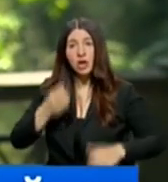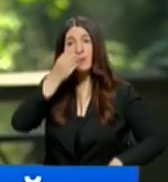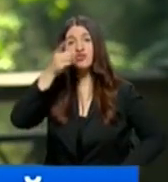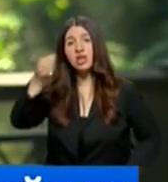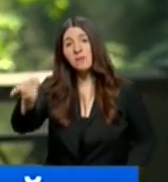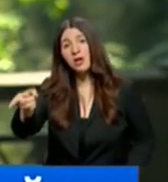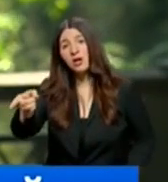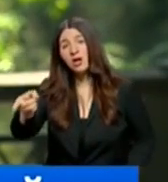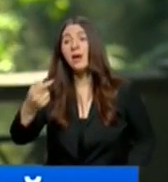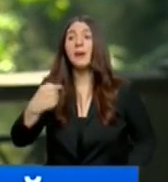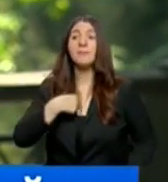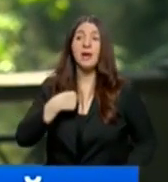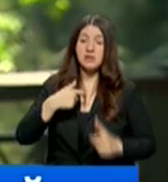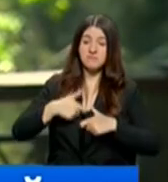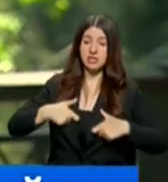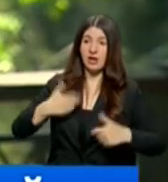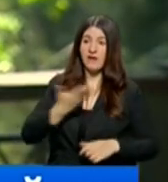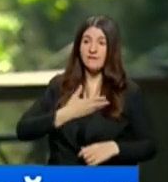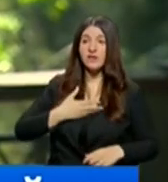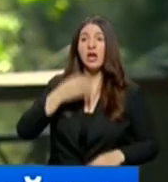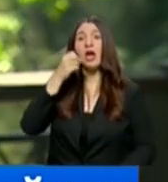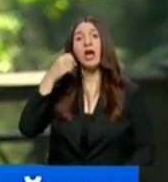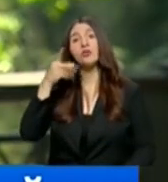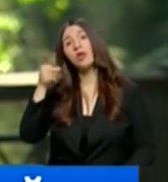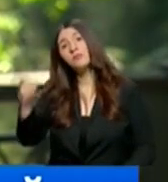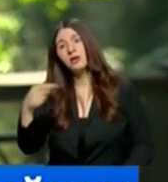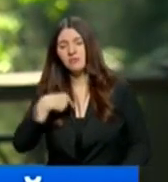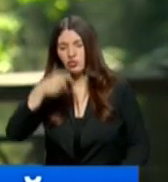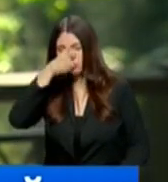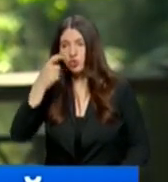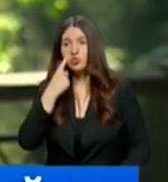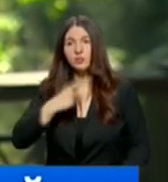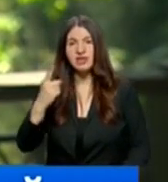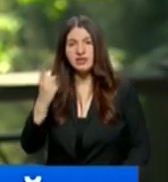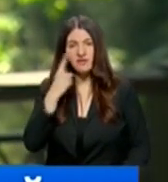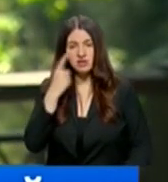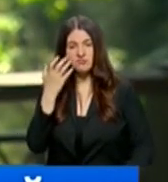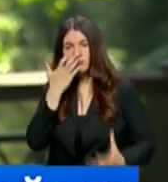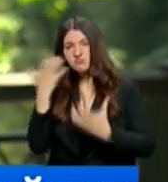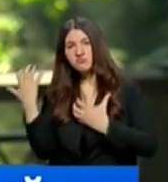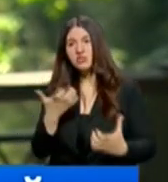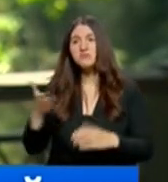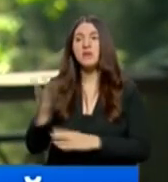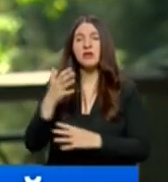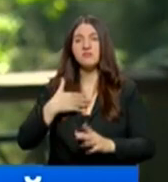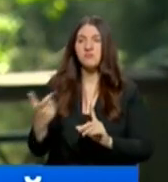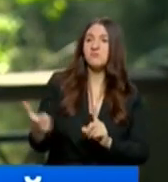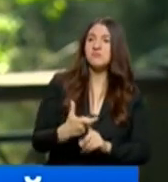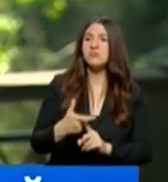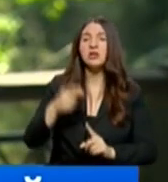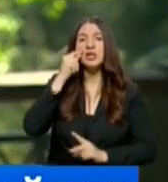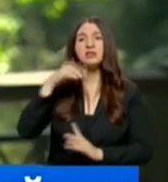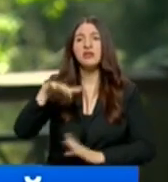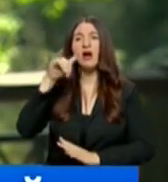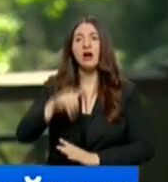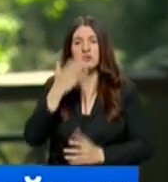mi milliyetçi? Ben miyim milliyetçi, Erdoğan mı milliyetçi? Ben Türkiye Cumhuriyeti Devleti'ni savunuyorum, bayrağını savunuyorum,